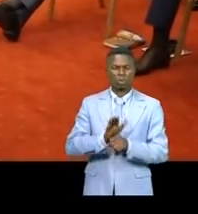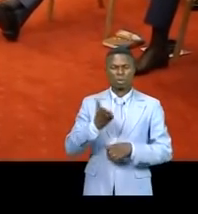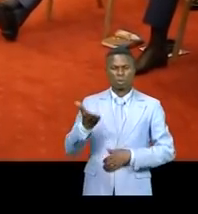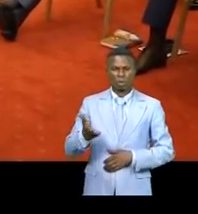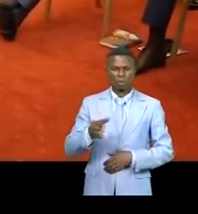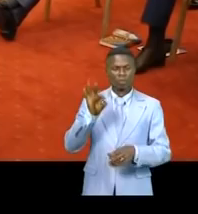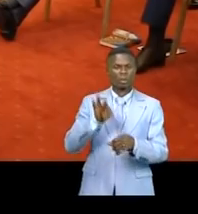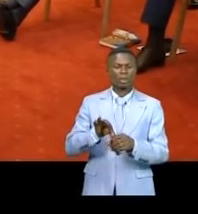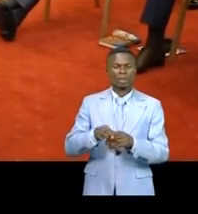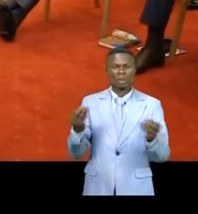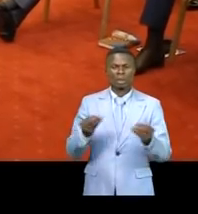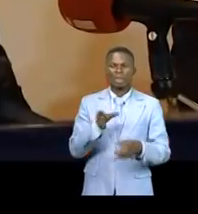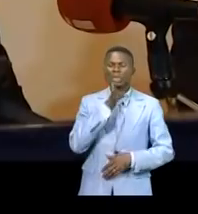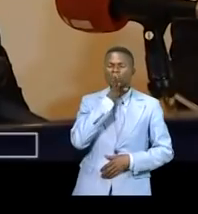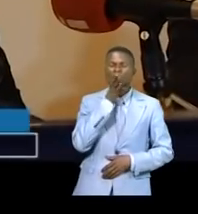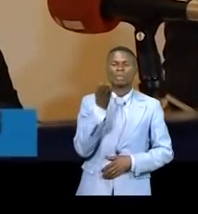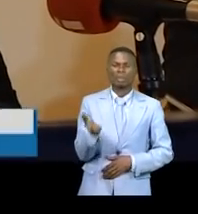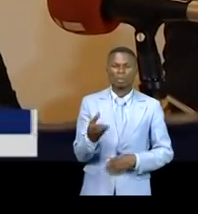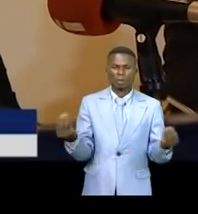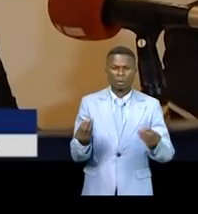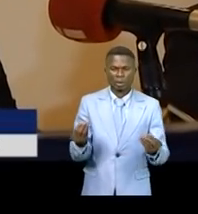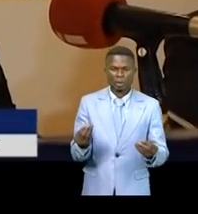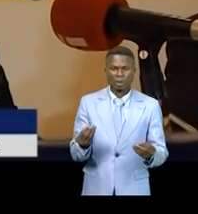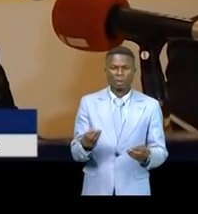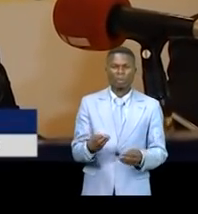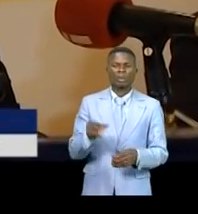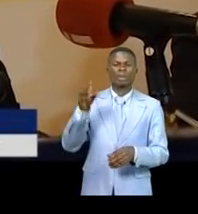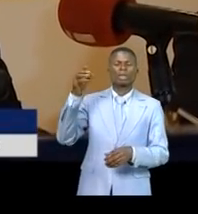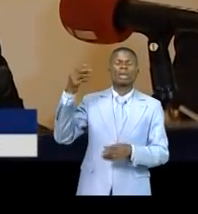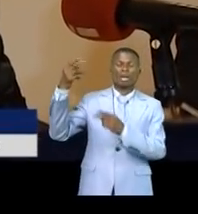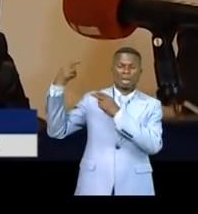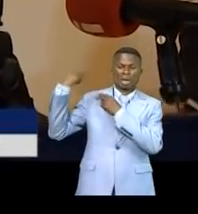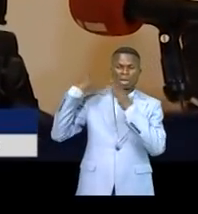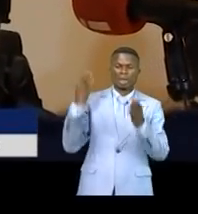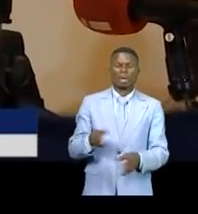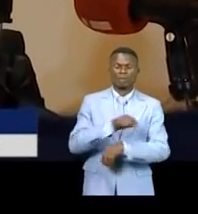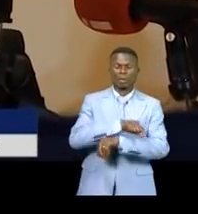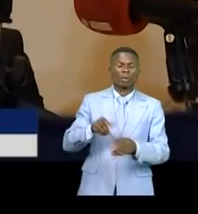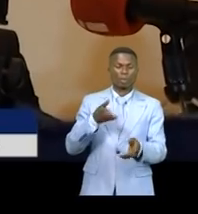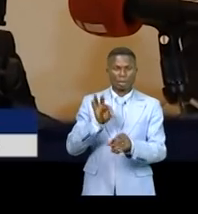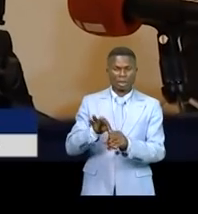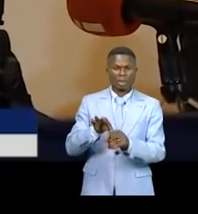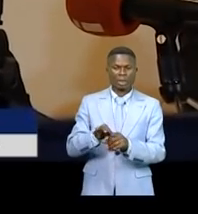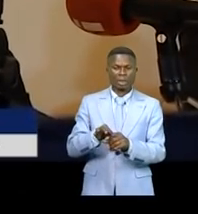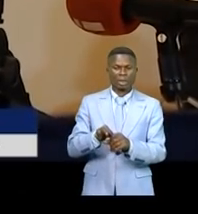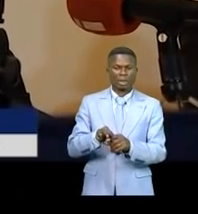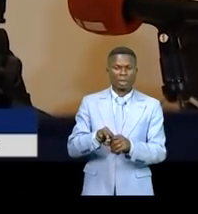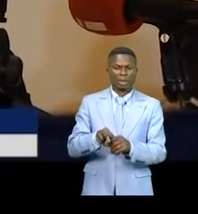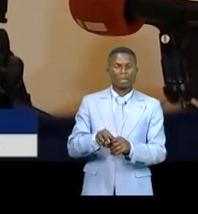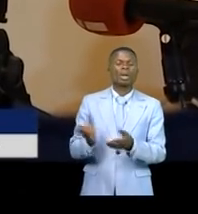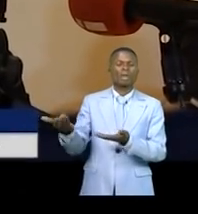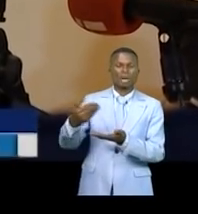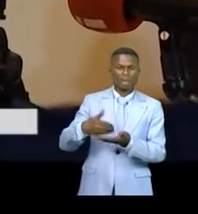les élections périodiques? Parce que les élus sont responsables devant le peuple. Ils doivent